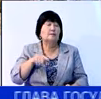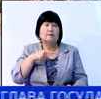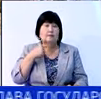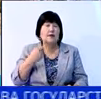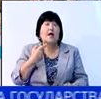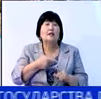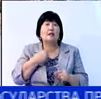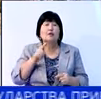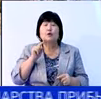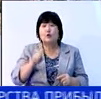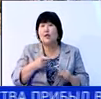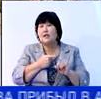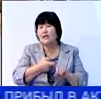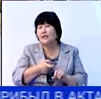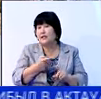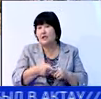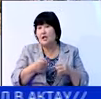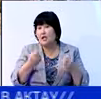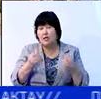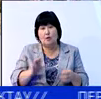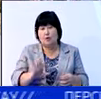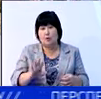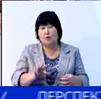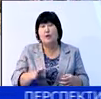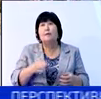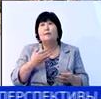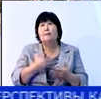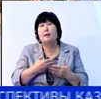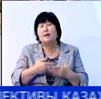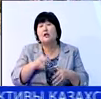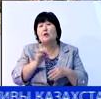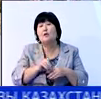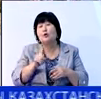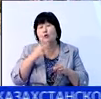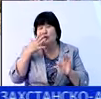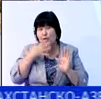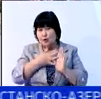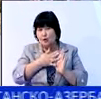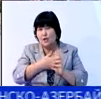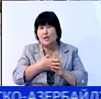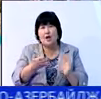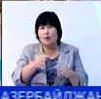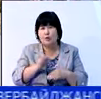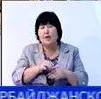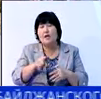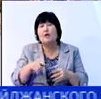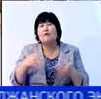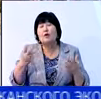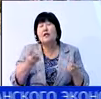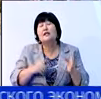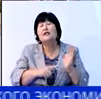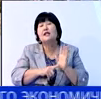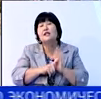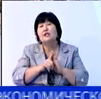том, что здесь заразиться не так просто с этой болезнью. Например, любой болезнь, чтобы изучать какую-то болезнь, да, его